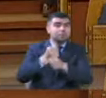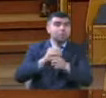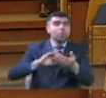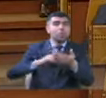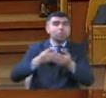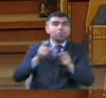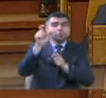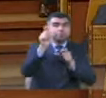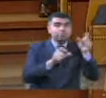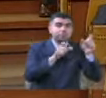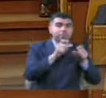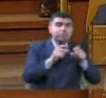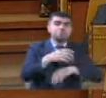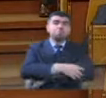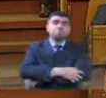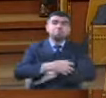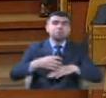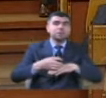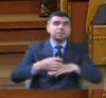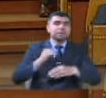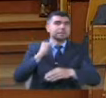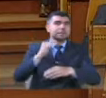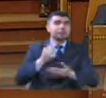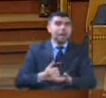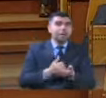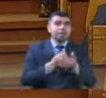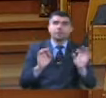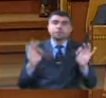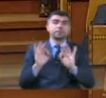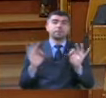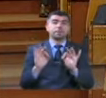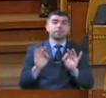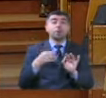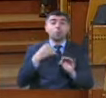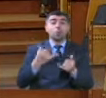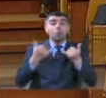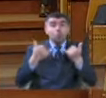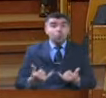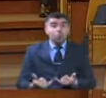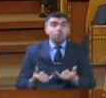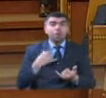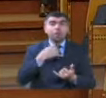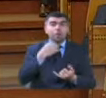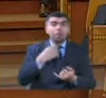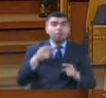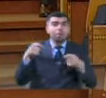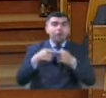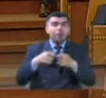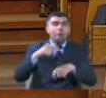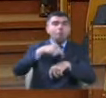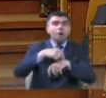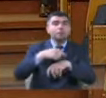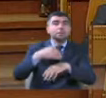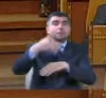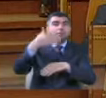الفقراء الذي لا حول ولا قوة لهم فالمطلوب منكم كحكومة الآن تستدركوا الوقت الضائع السيد رئيس